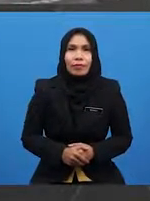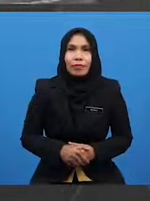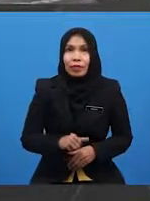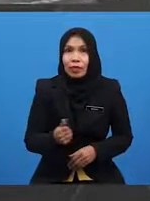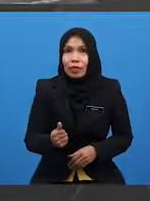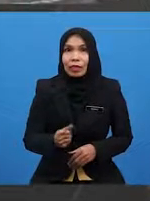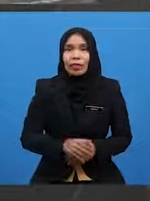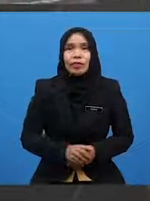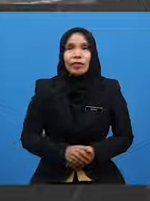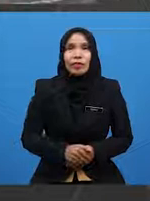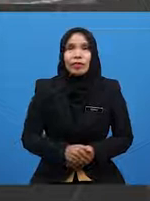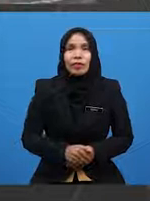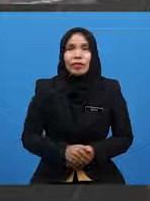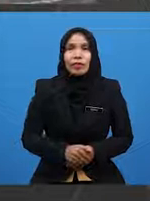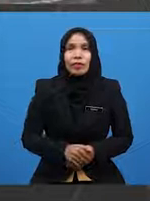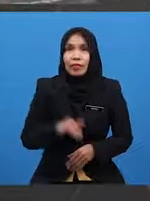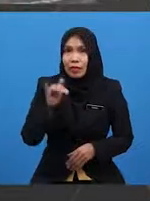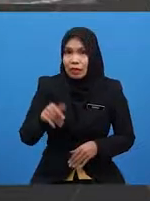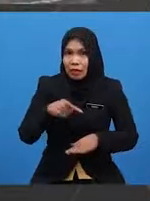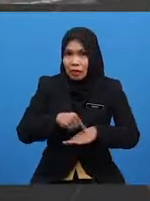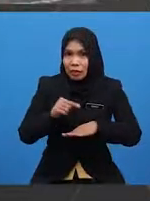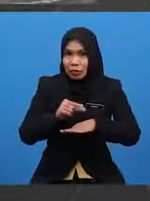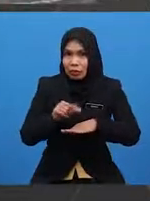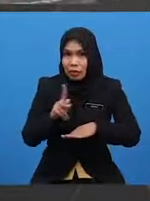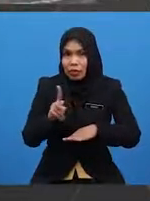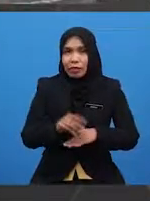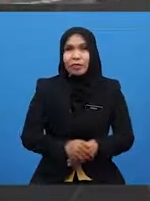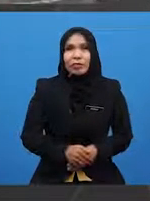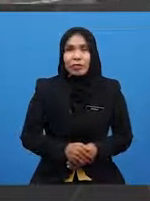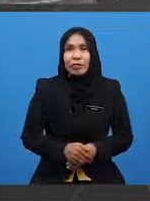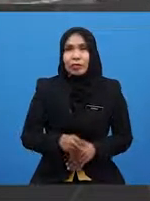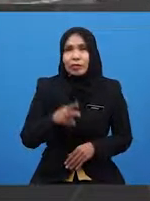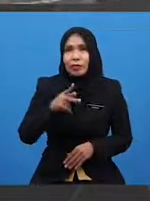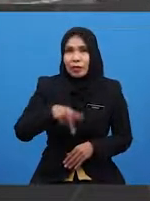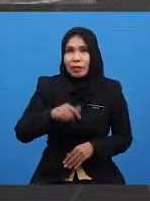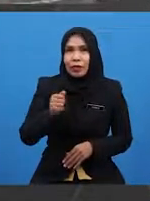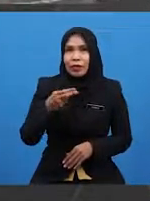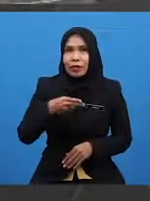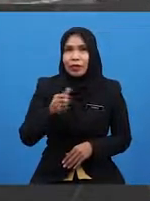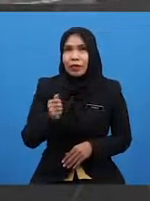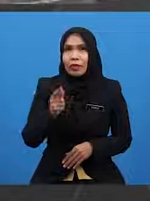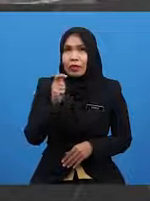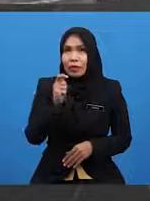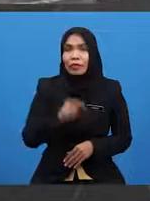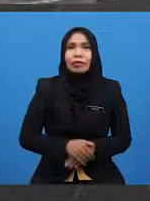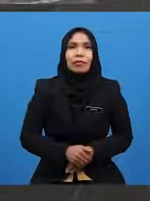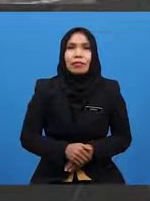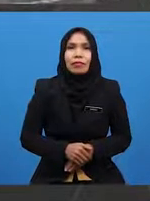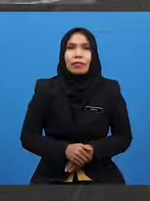Alat: alatan yang digunakan ialah pahat, pelayar,